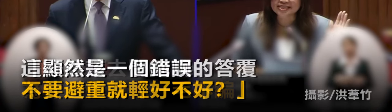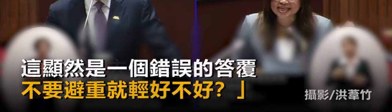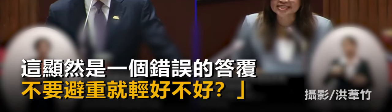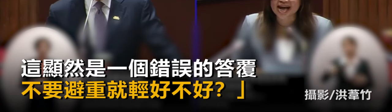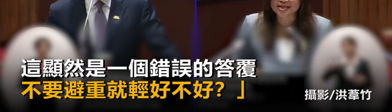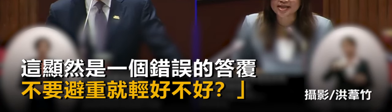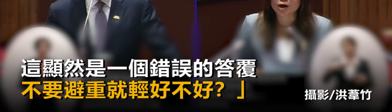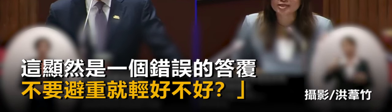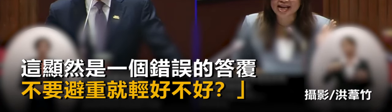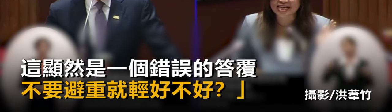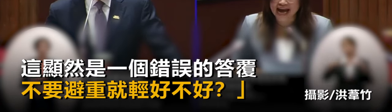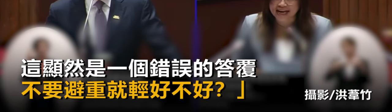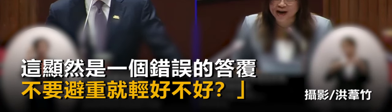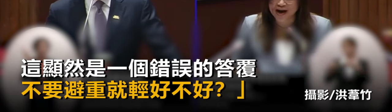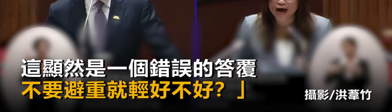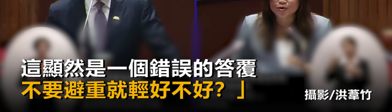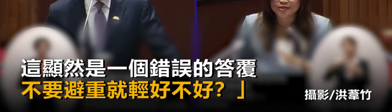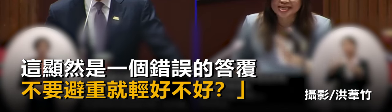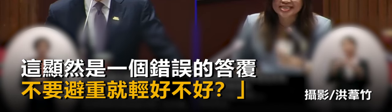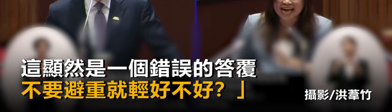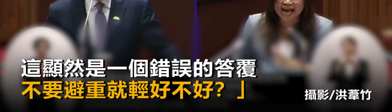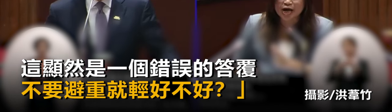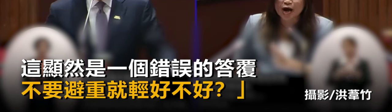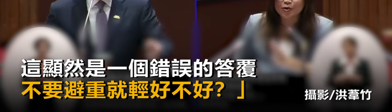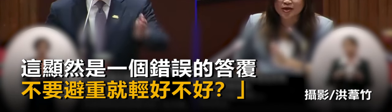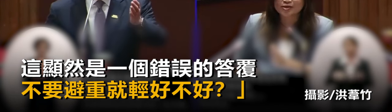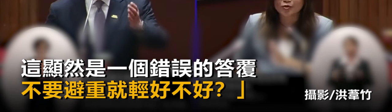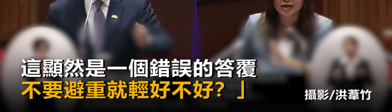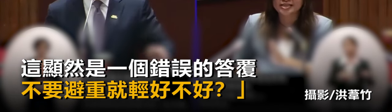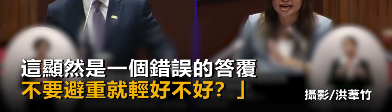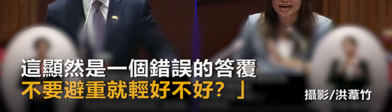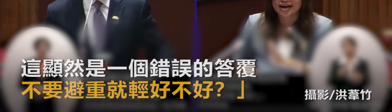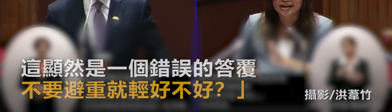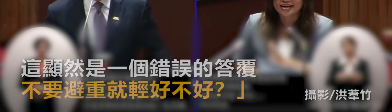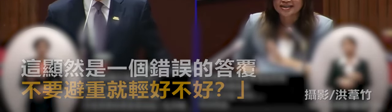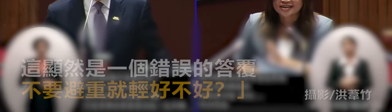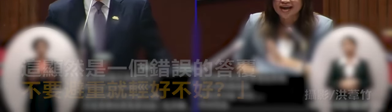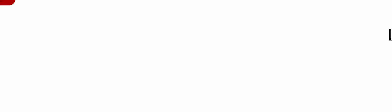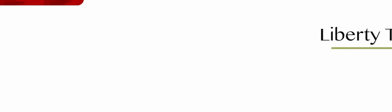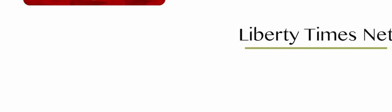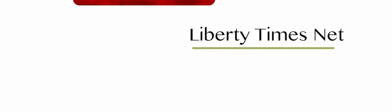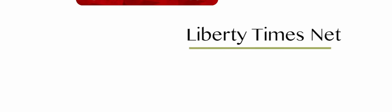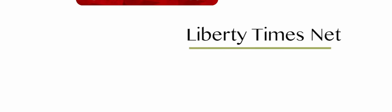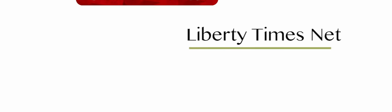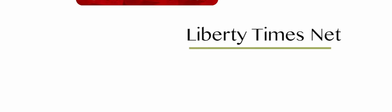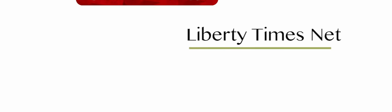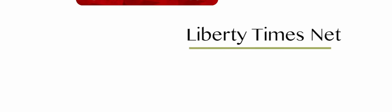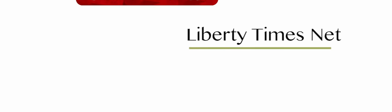们再来协商的时候再来。 一个错误的答复。 接下来要问我们的。 不要避重就轻，好不好？